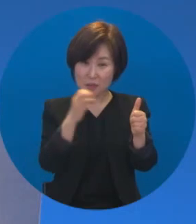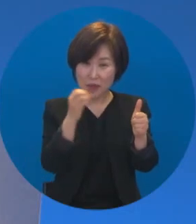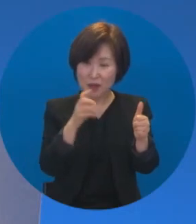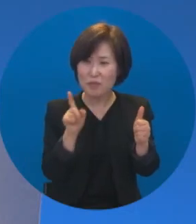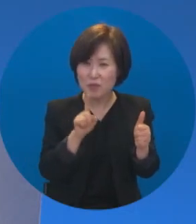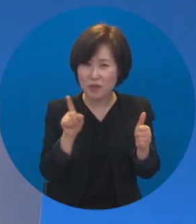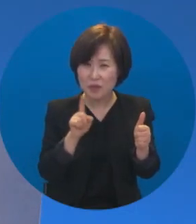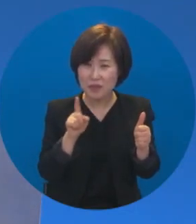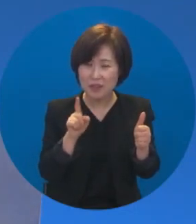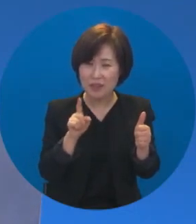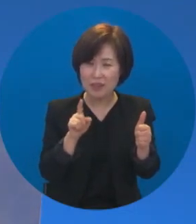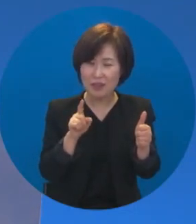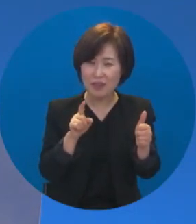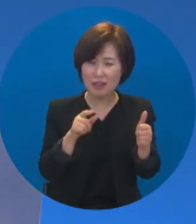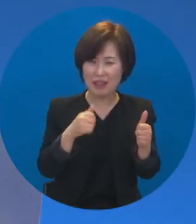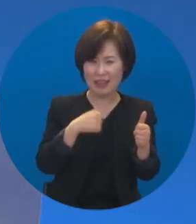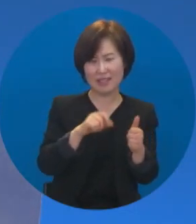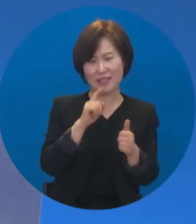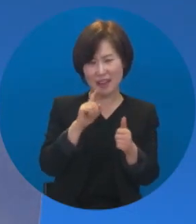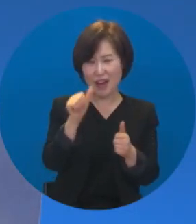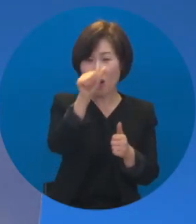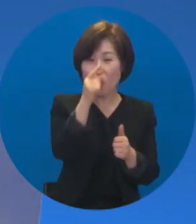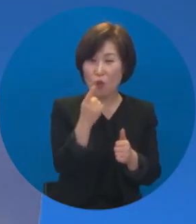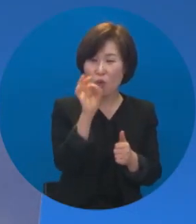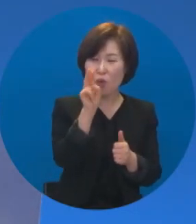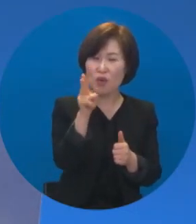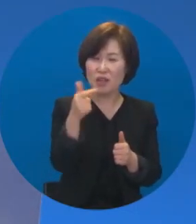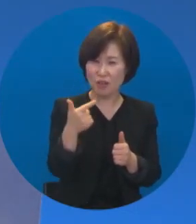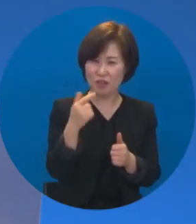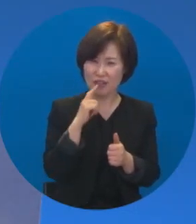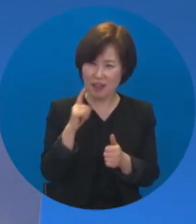호연아, 아빠는 호연이를 정말 사랑했어.